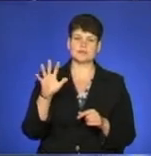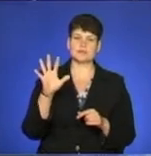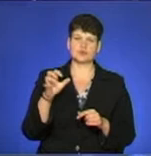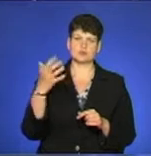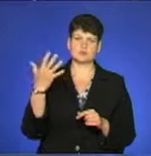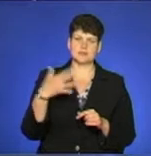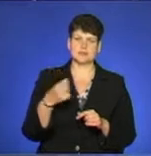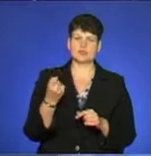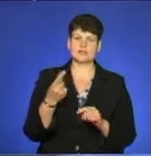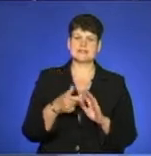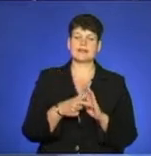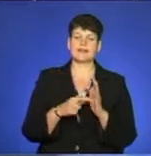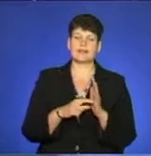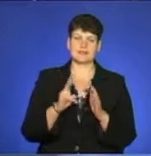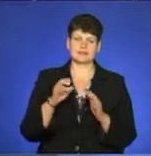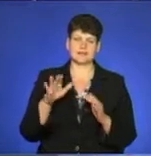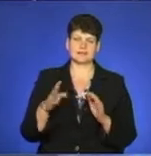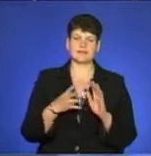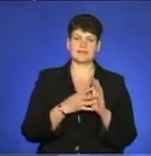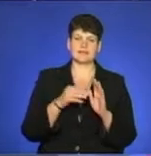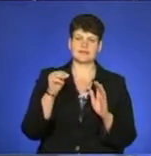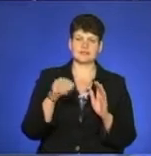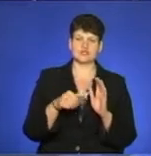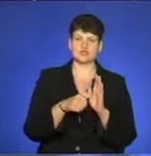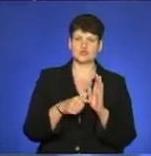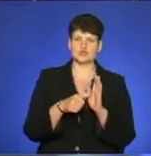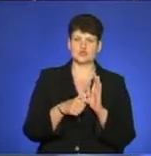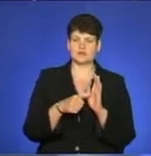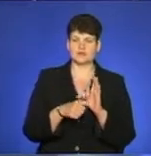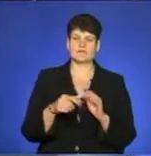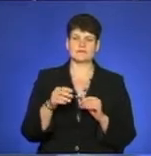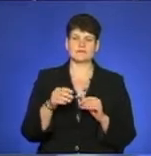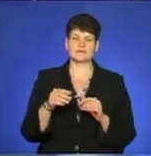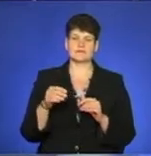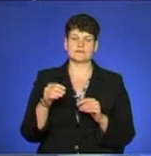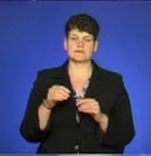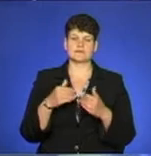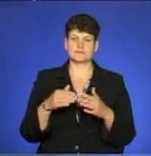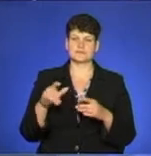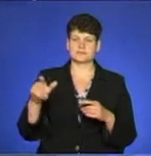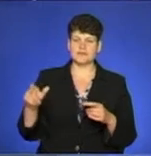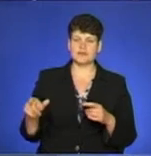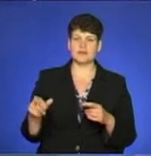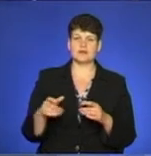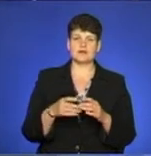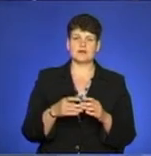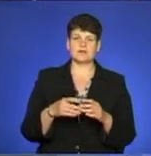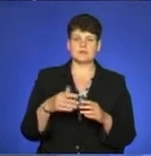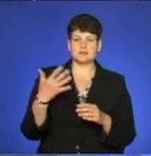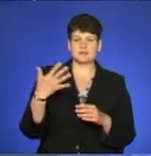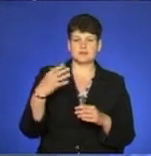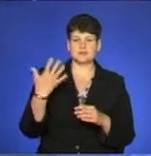4550 11-класників та 9600 9-класників. За попередніми даними, 554